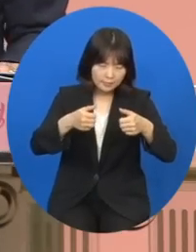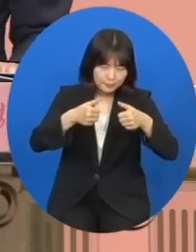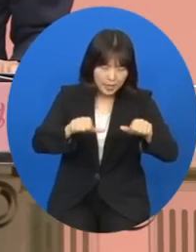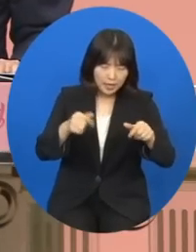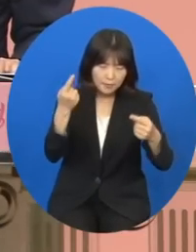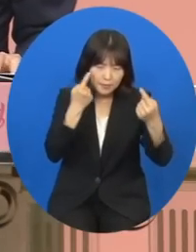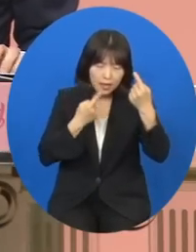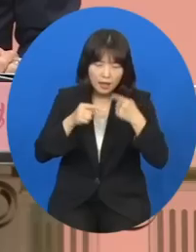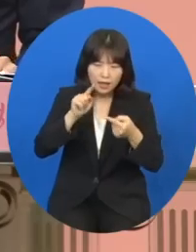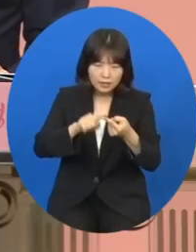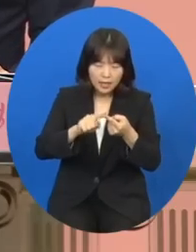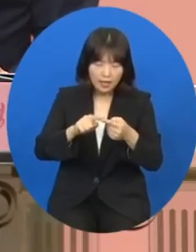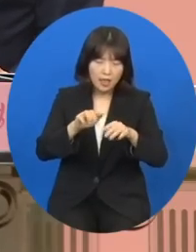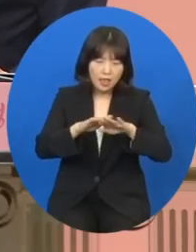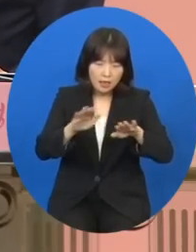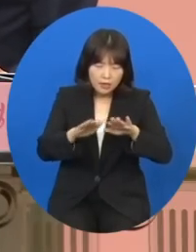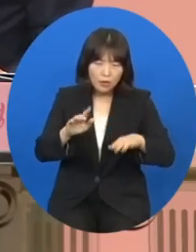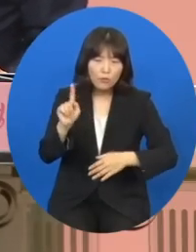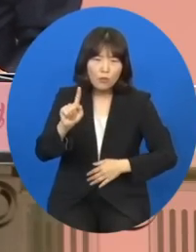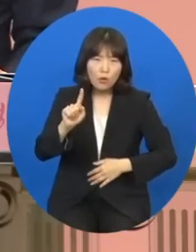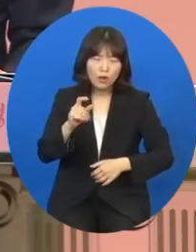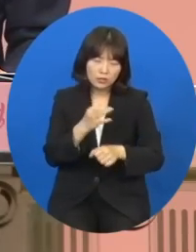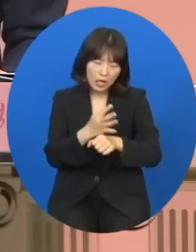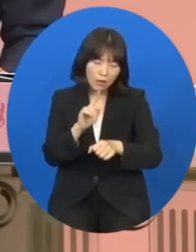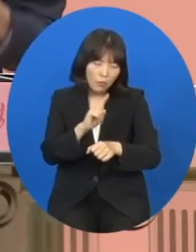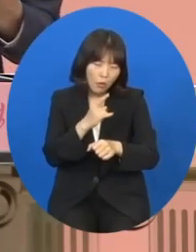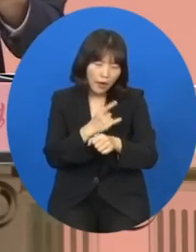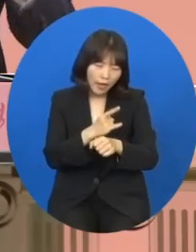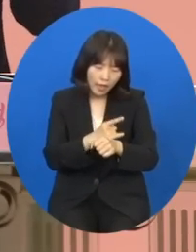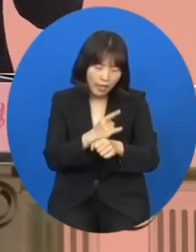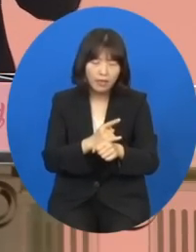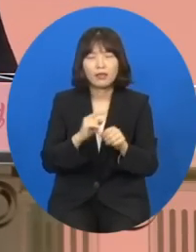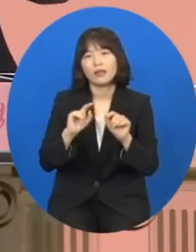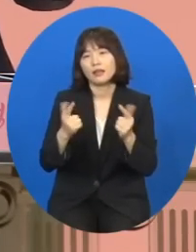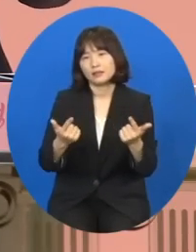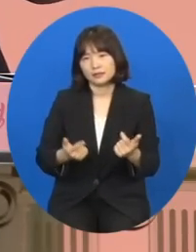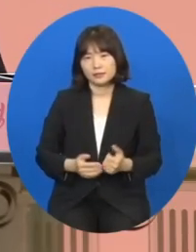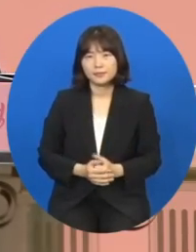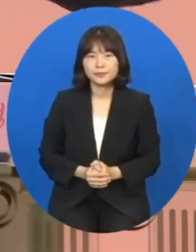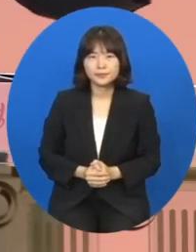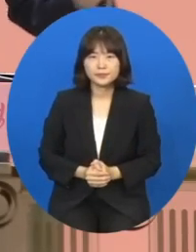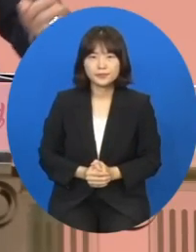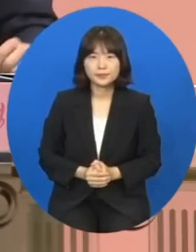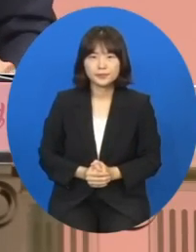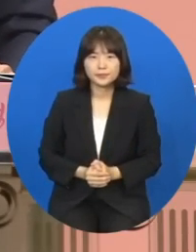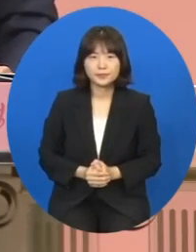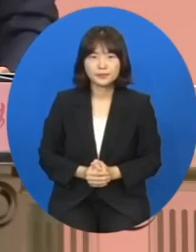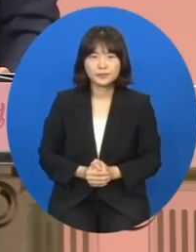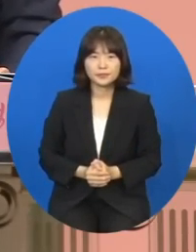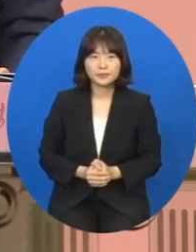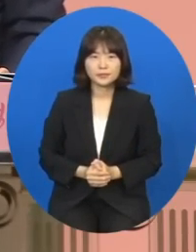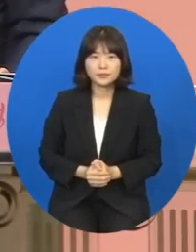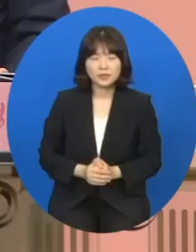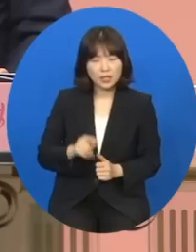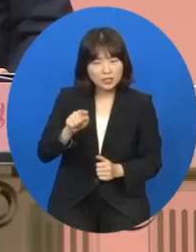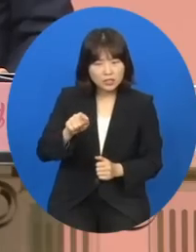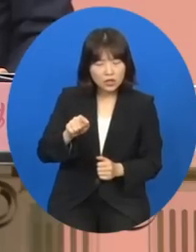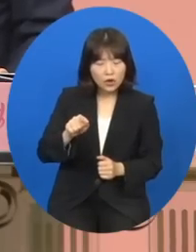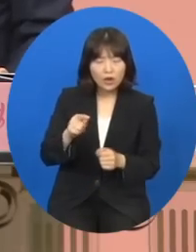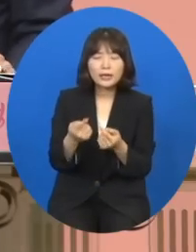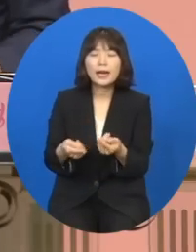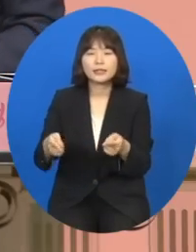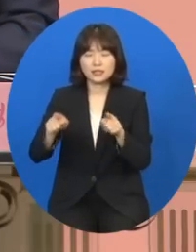향한 해결책은 단순히 무언가를 하는 것이 아닙니다 올리 벤 즉 뉴 썸 뱅 즉 야들 그리고 그것을 같이